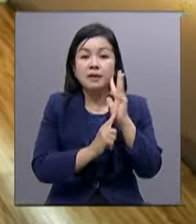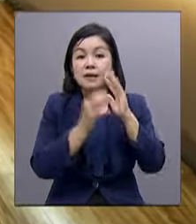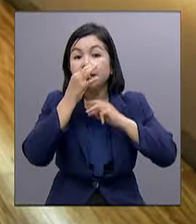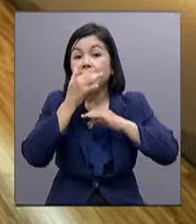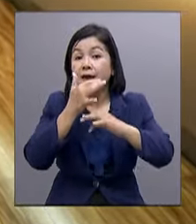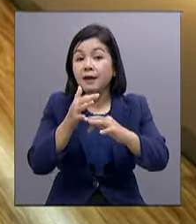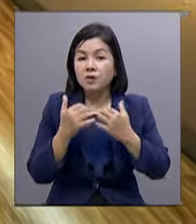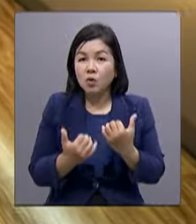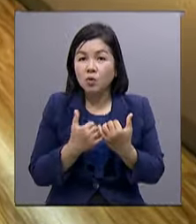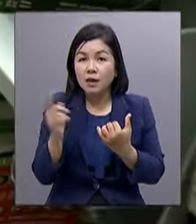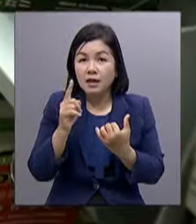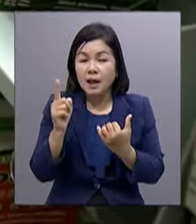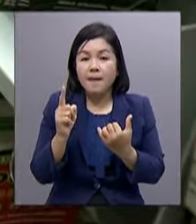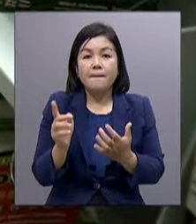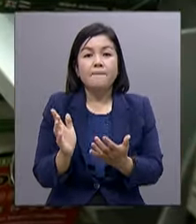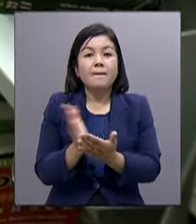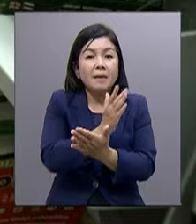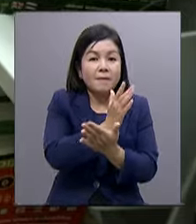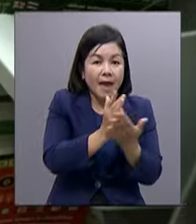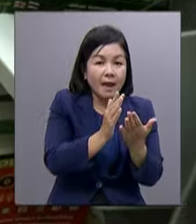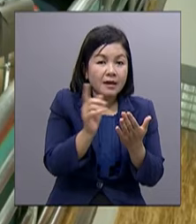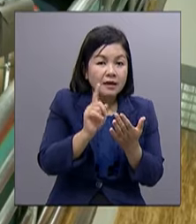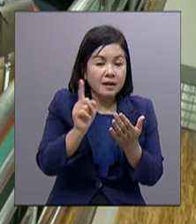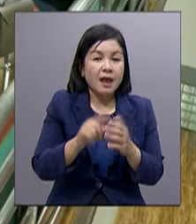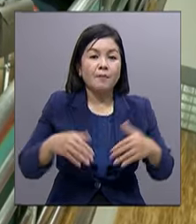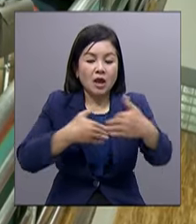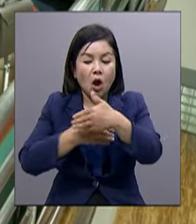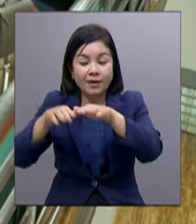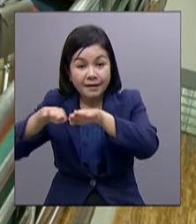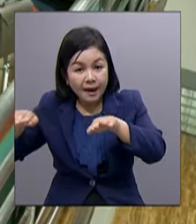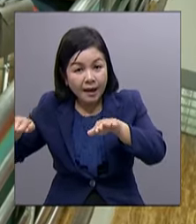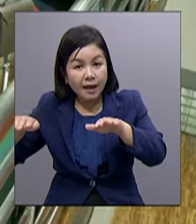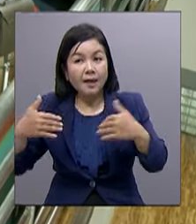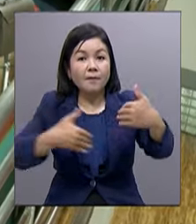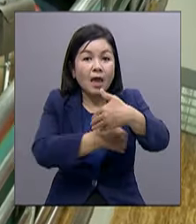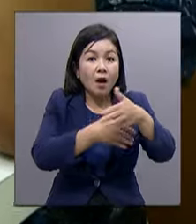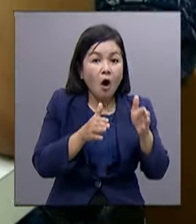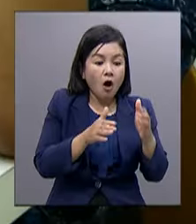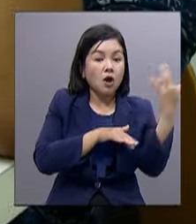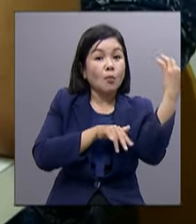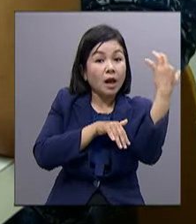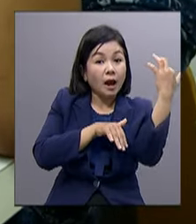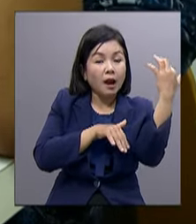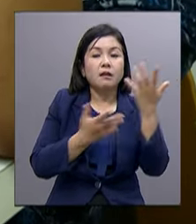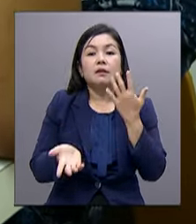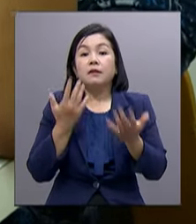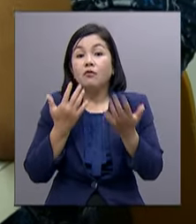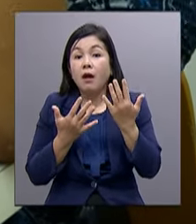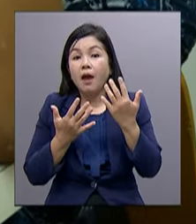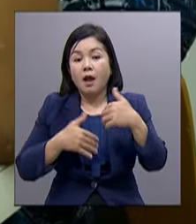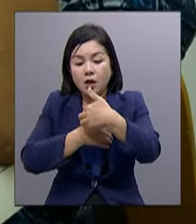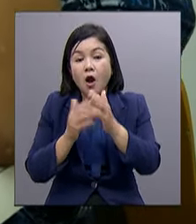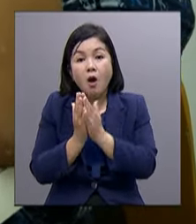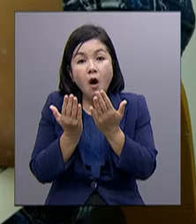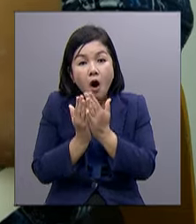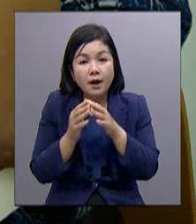ของ co-working space มีโซนห้องเด็กมีโซนคอมพิวเตอร์มีโซนของการเล่นบอร์ด